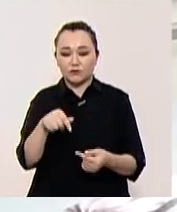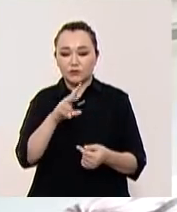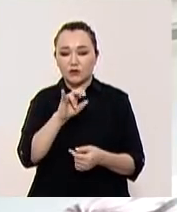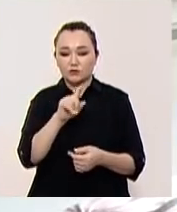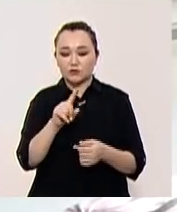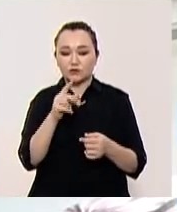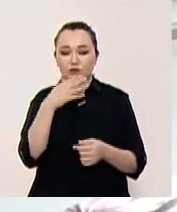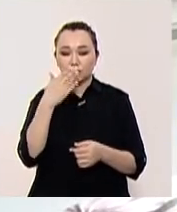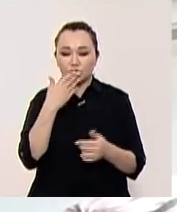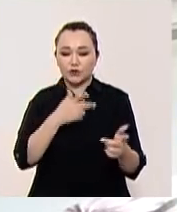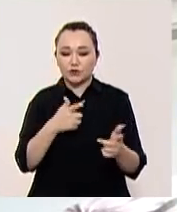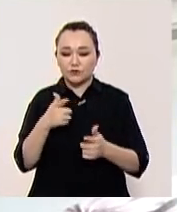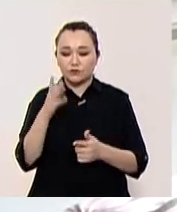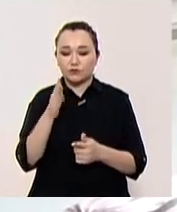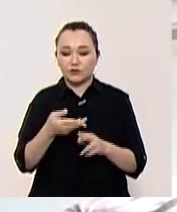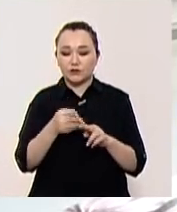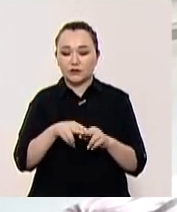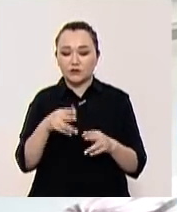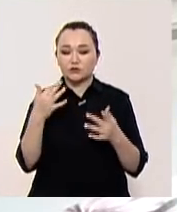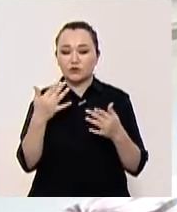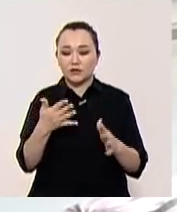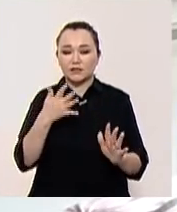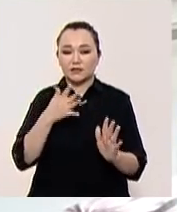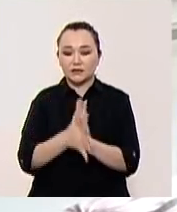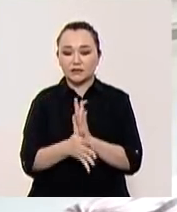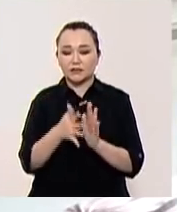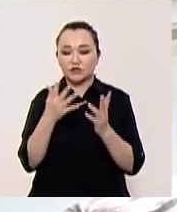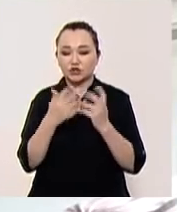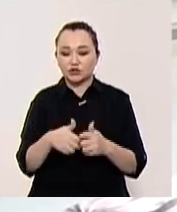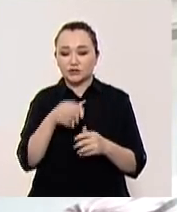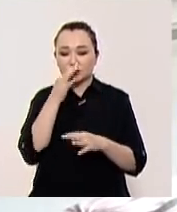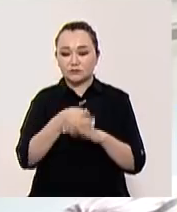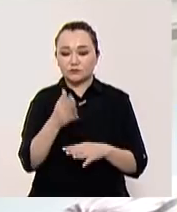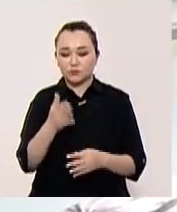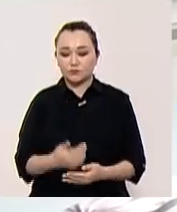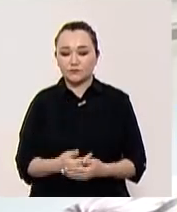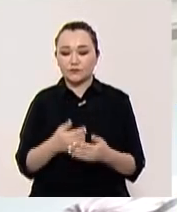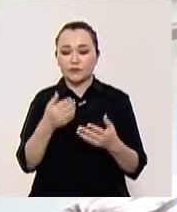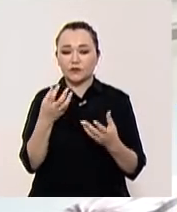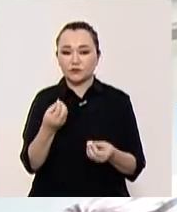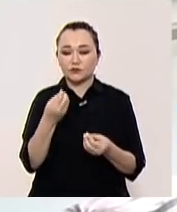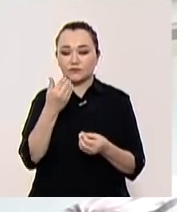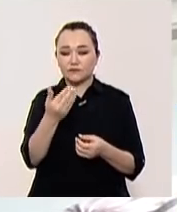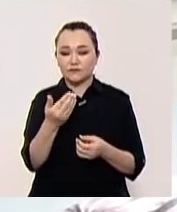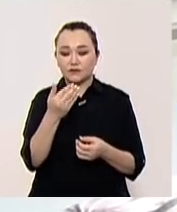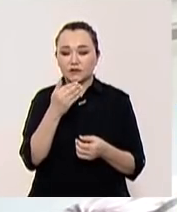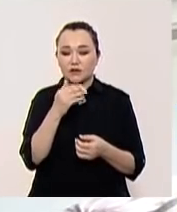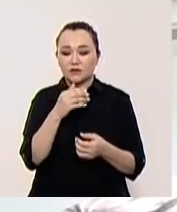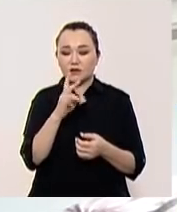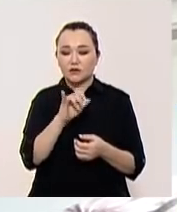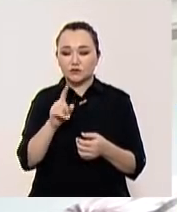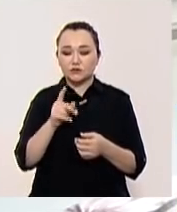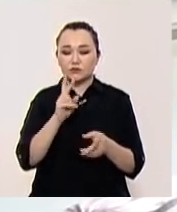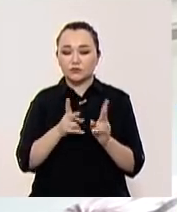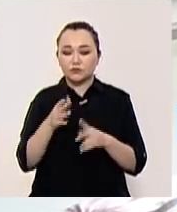көже дайындайтын болады және оған қанша шығын кеткенін есептеп береді. Және сіз Наурыз көжеге